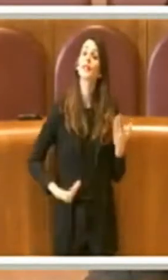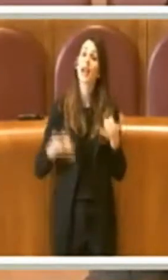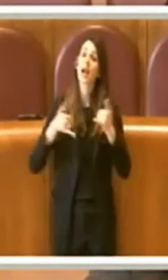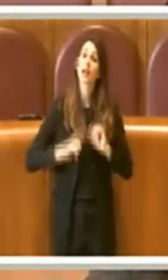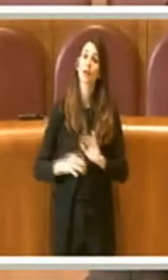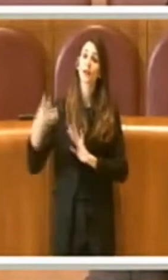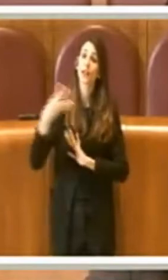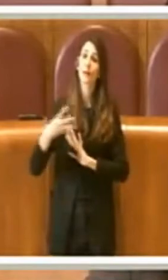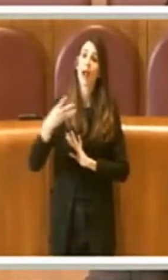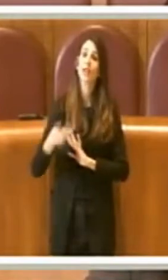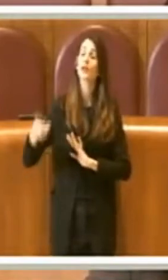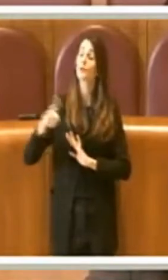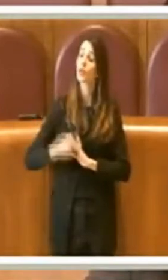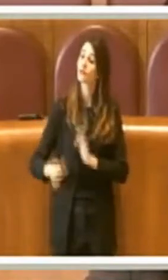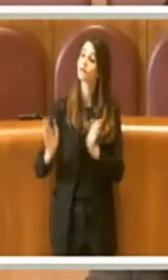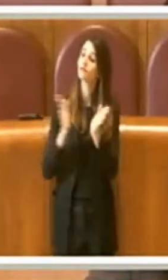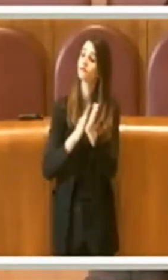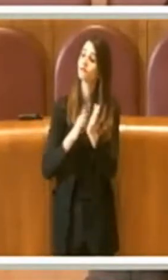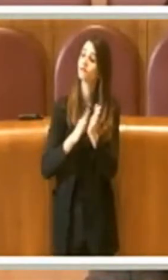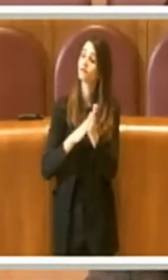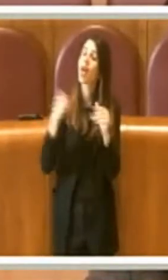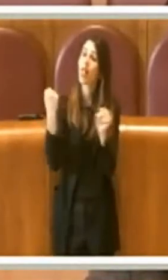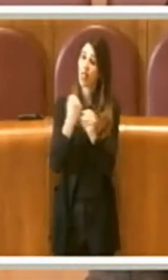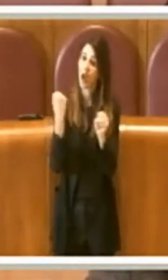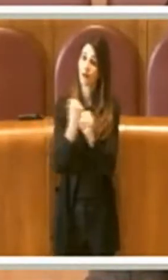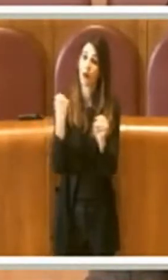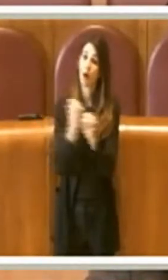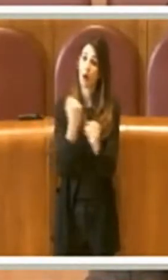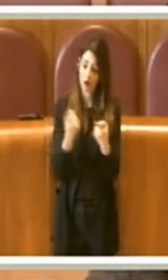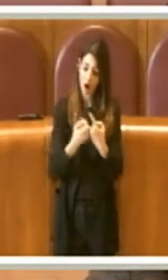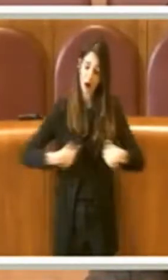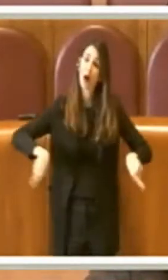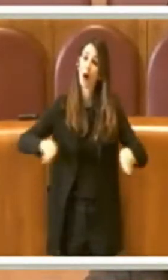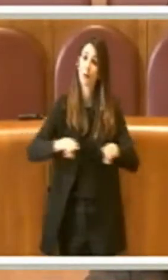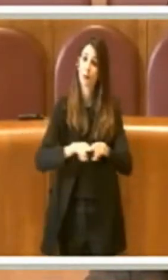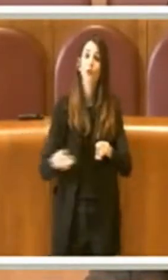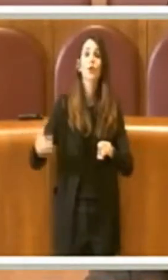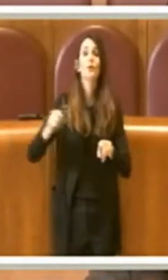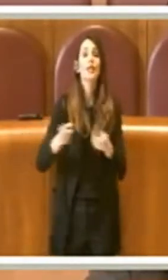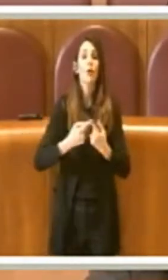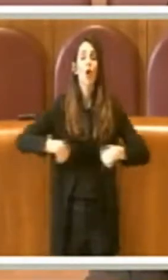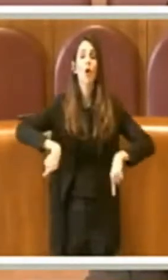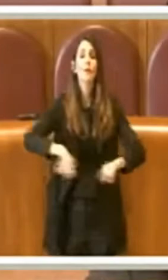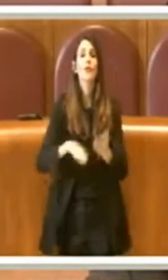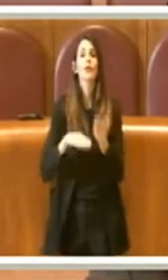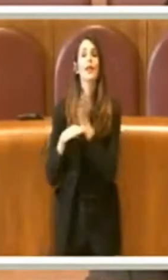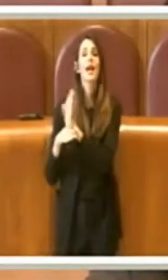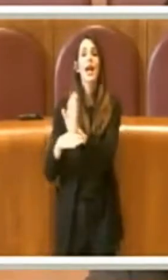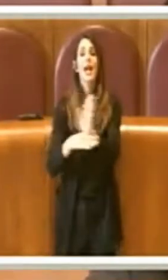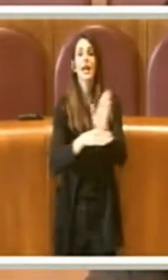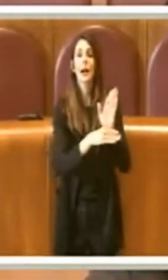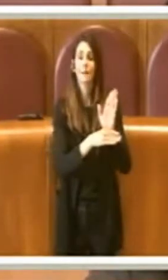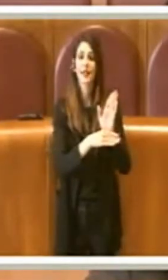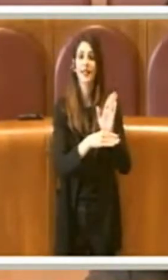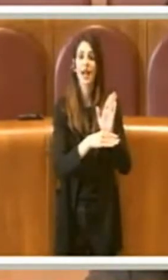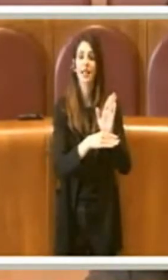l'apprezzamento sul lavoro che ha fatto la Commissione. La Commissione è un organismo rappresentativo trasversale che è